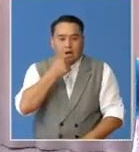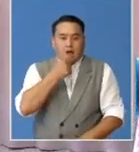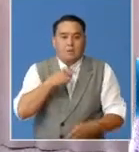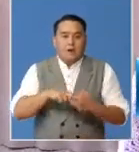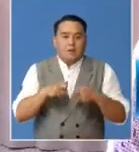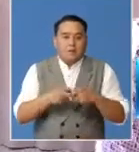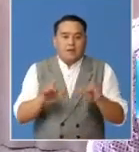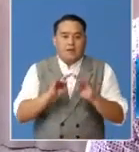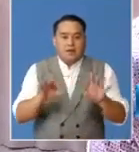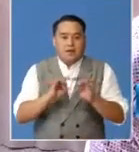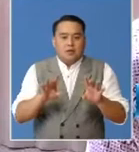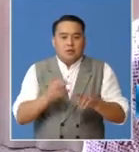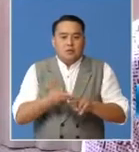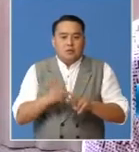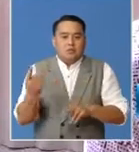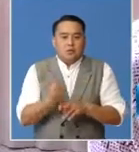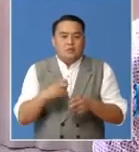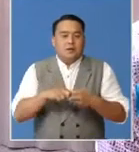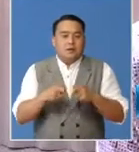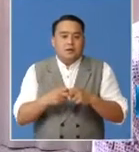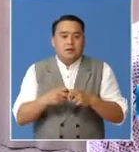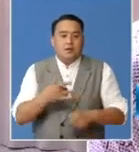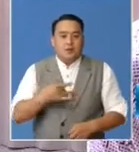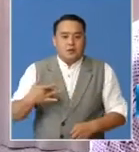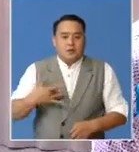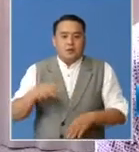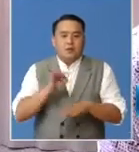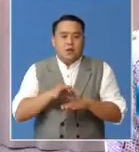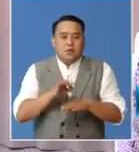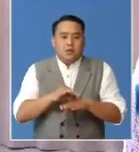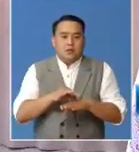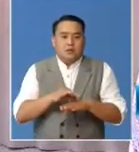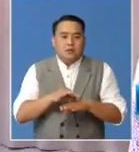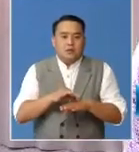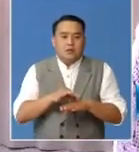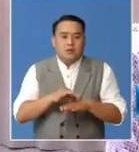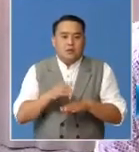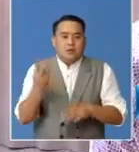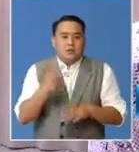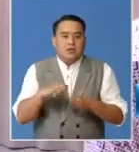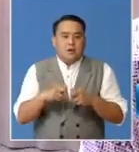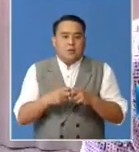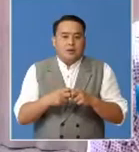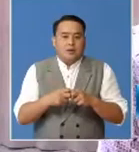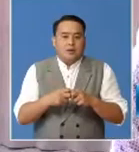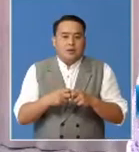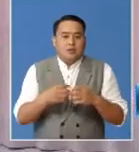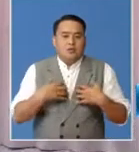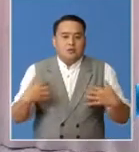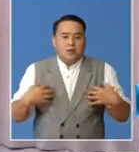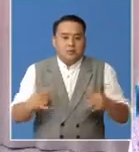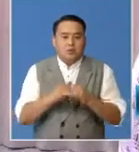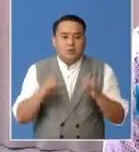проблемаларды айтып өткен болатын. Сол кезде бірінші проблема туберкулез ауруы Жаркент қаласында. Және де екінші проблемамыз асыл тұқымды мал дамымаған